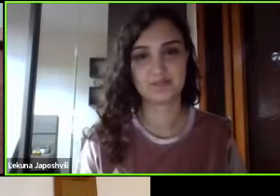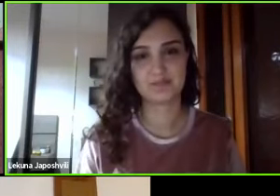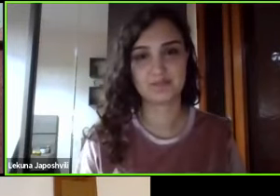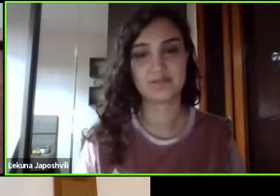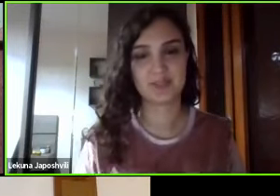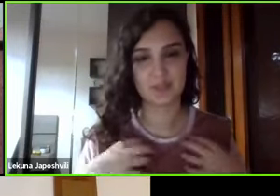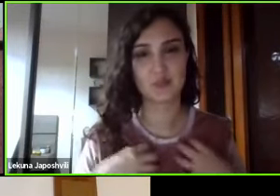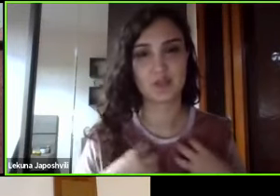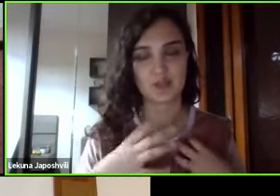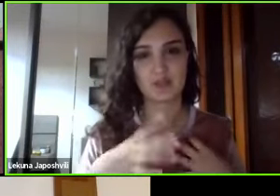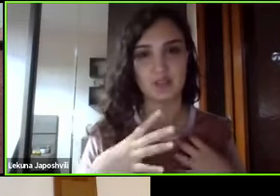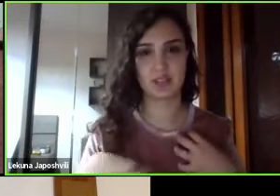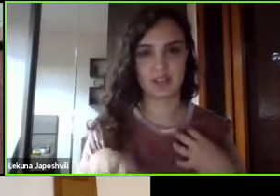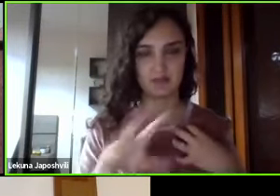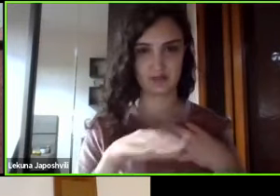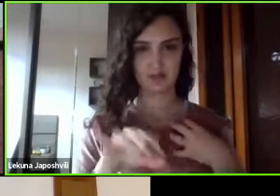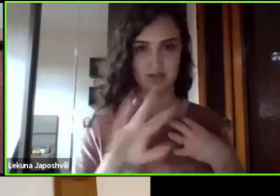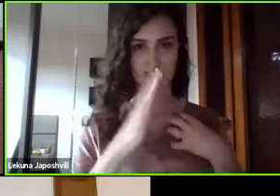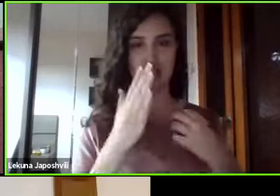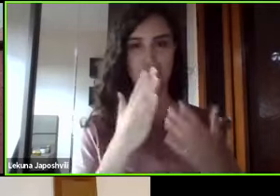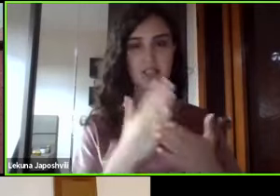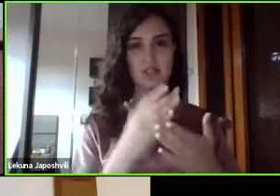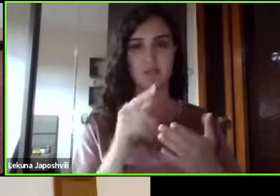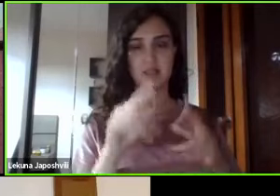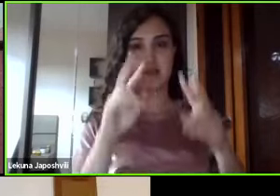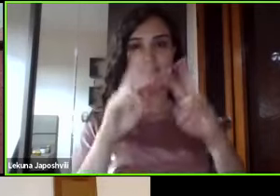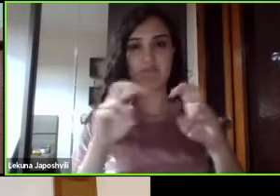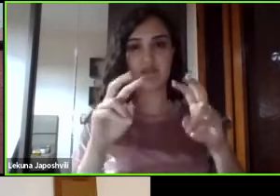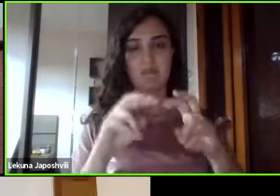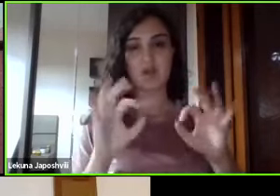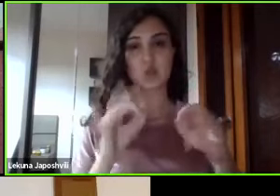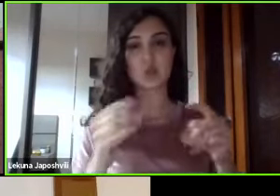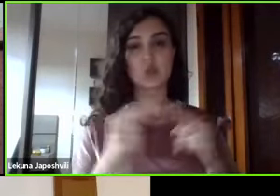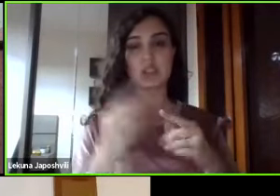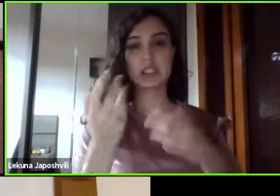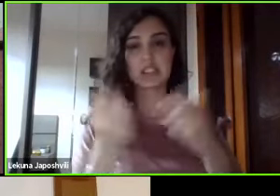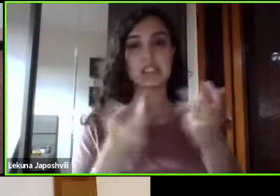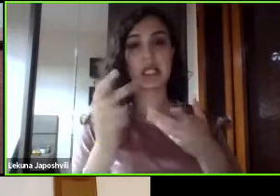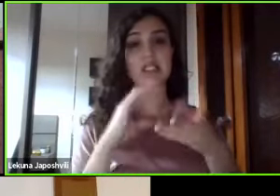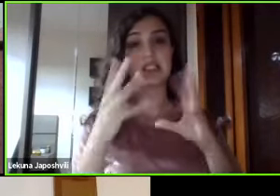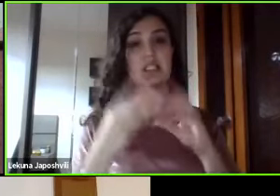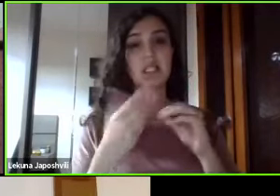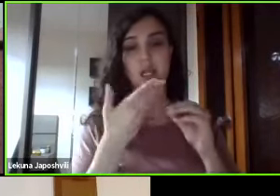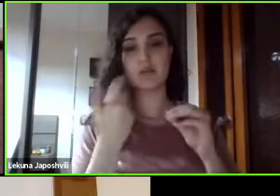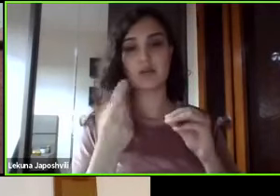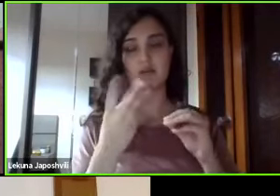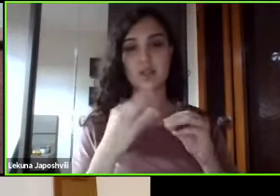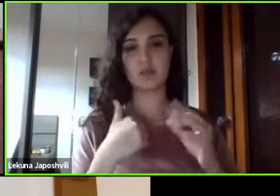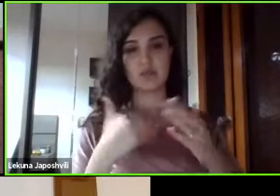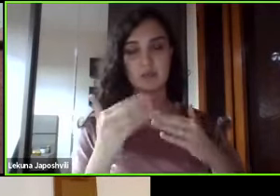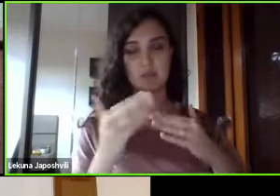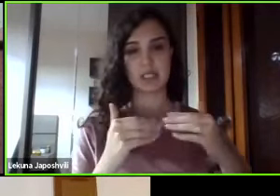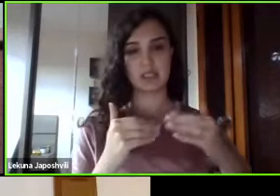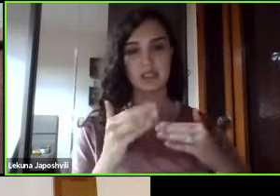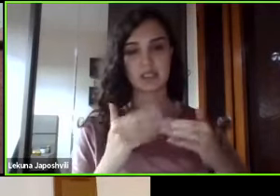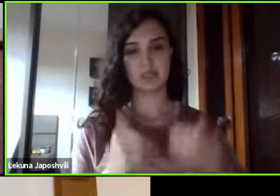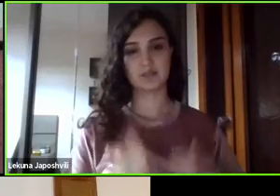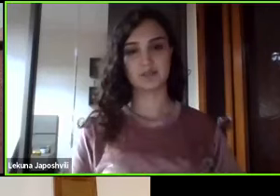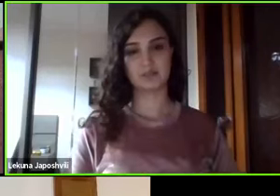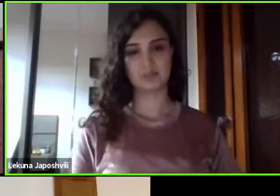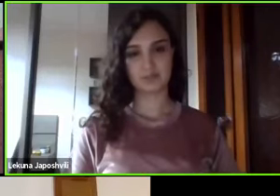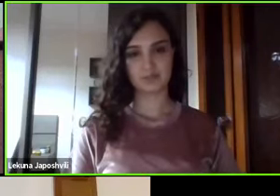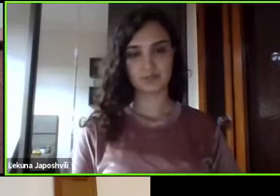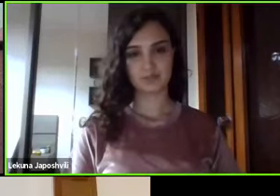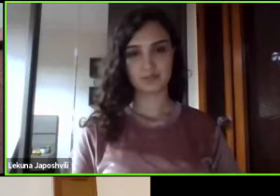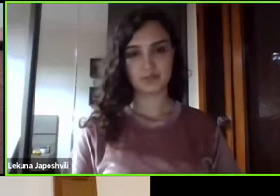სამწუხაროდ საქართველო არ არის განებივრებული კვლევებით, ამიტომ ზუსტი სტატისტიკური მონაცემები არ გვაქვს და ჩვენი პრაქტიკით საფუძველზე